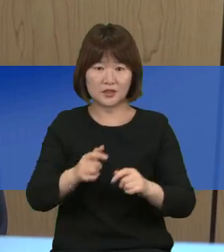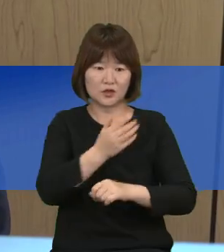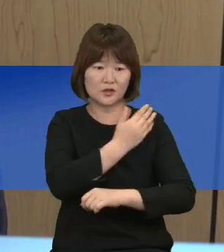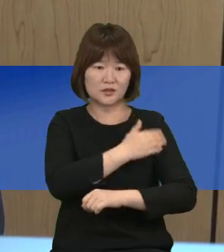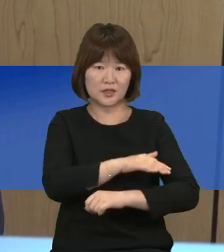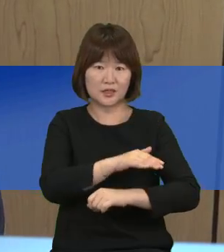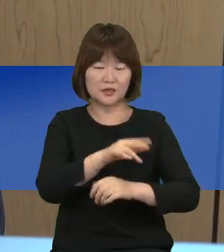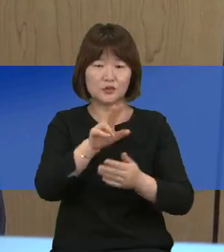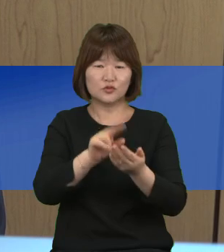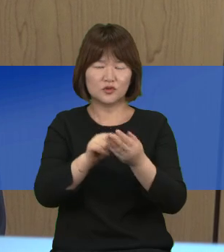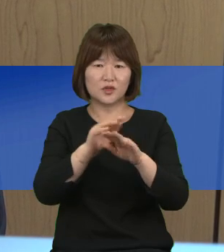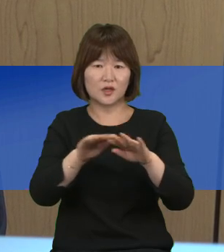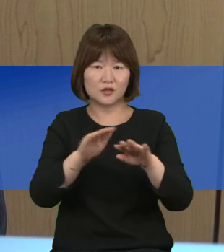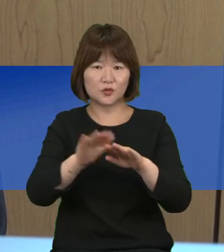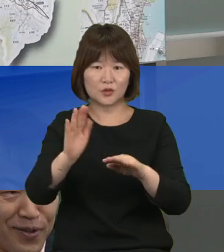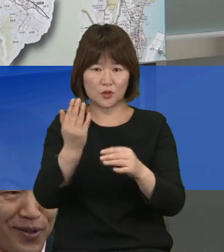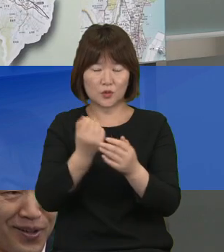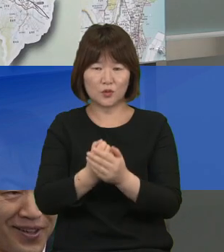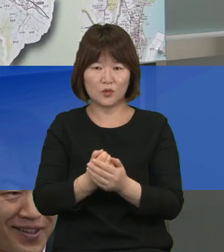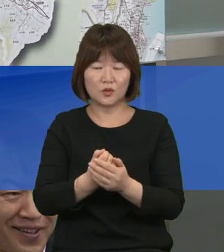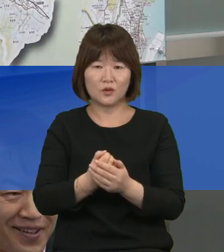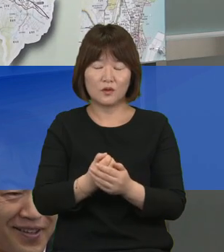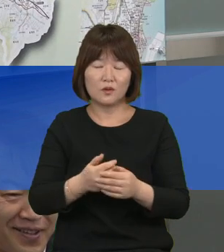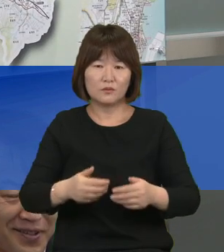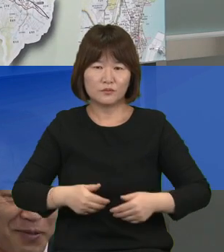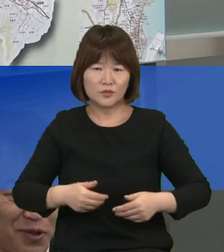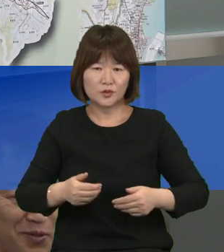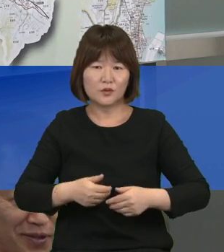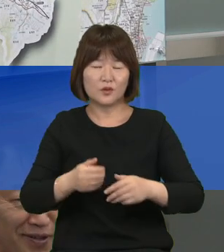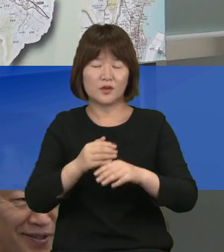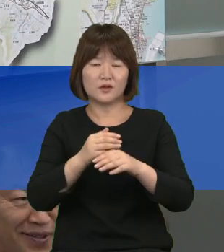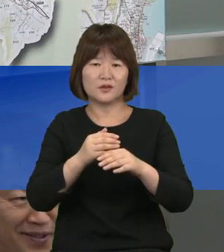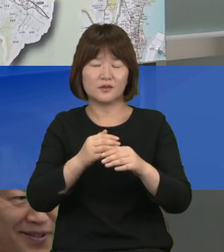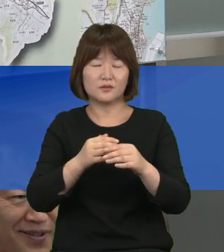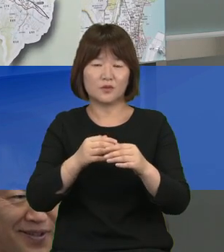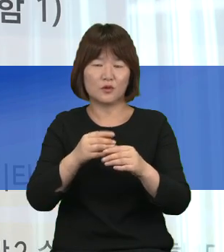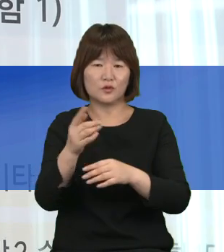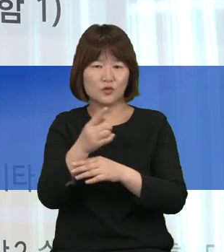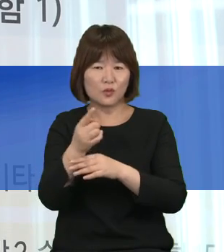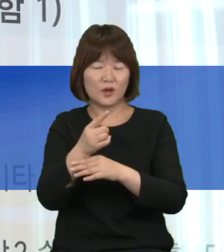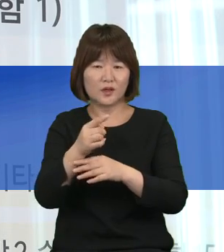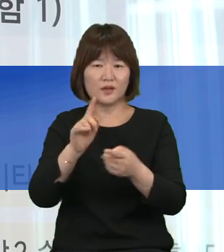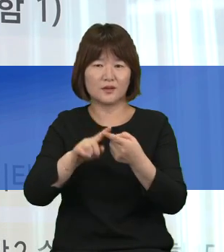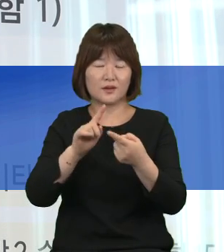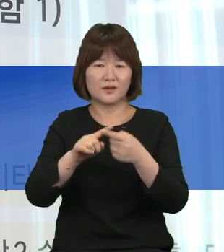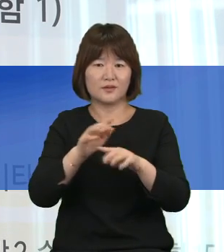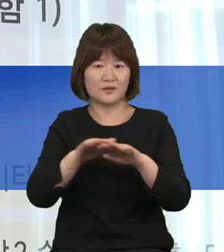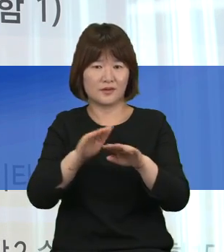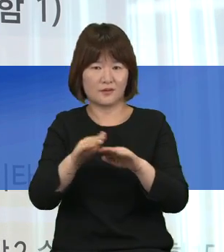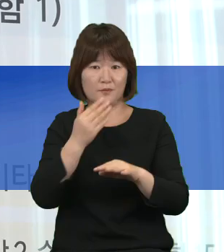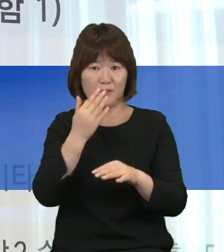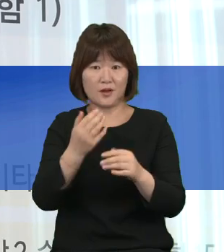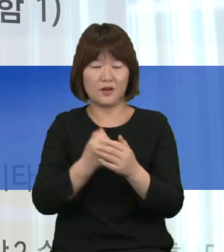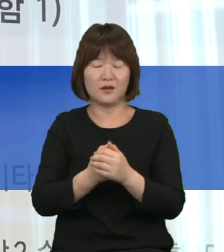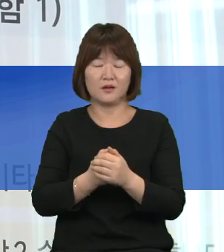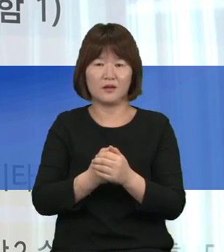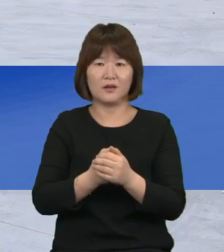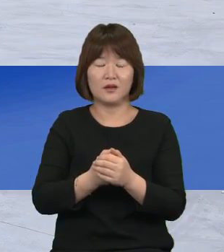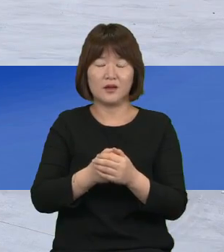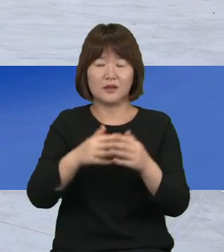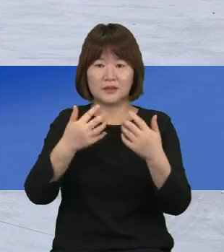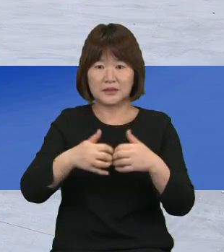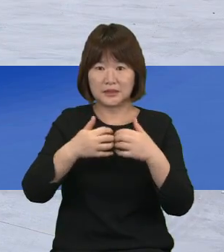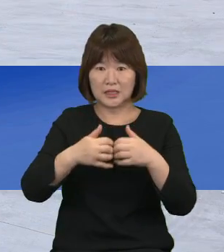소방안전 사각지대가 해소되고 급증하는 소방 수요에 대한 능동적인 대처가 가능해집니다. 기계 119